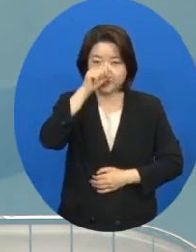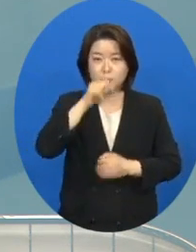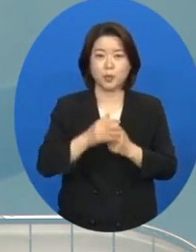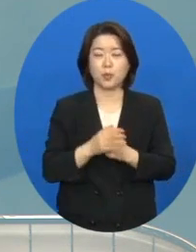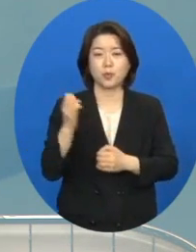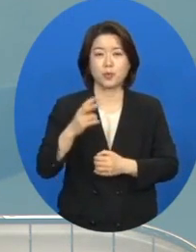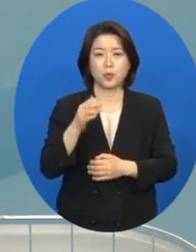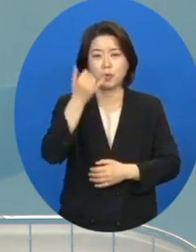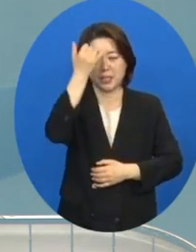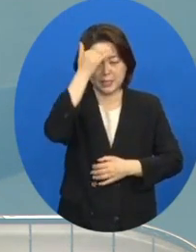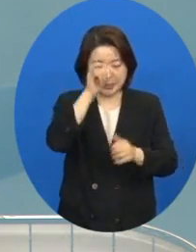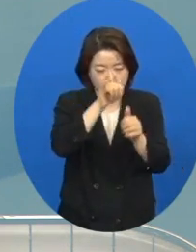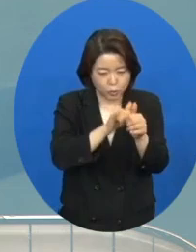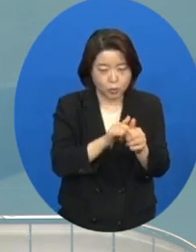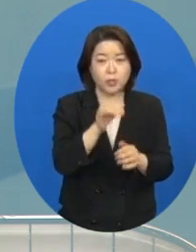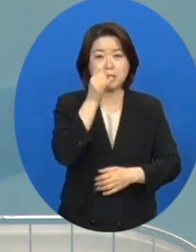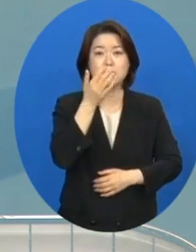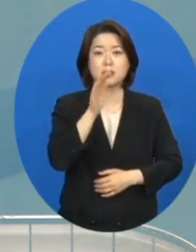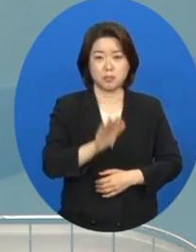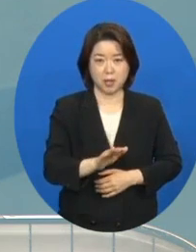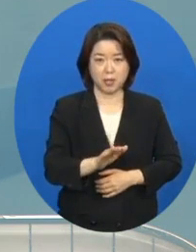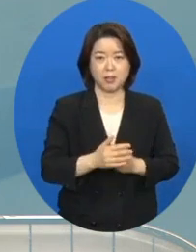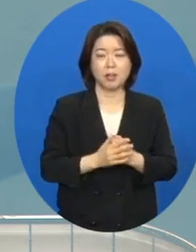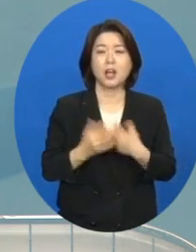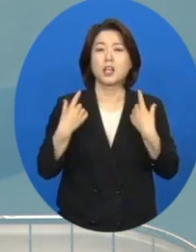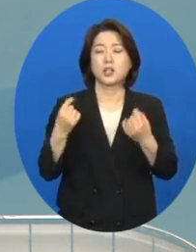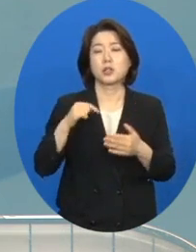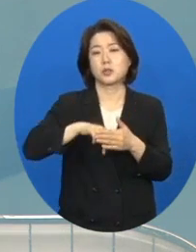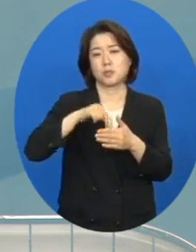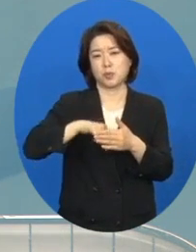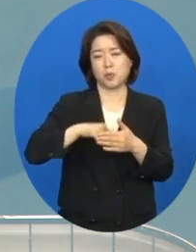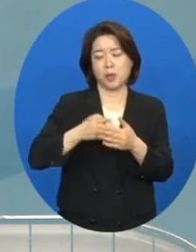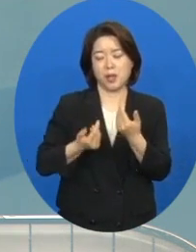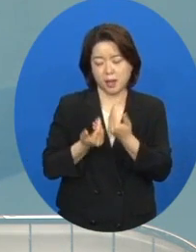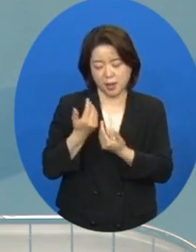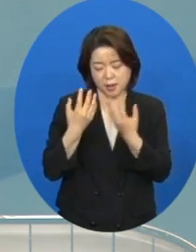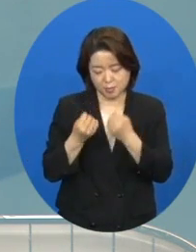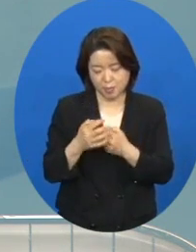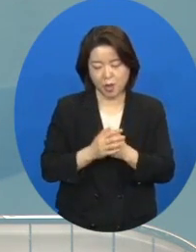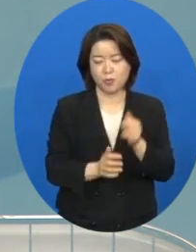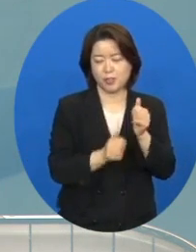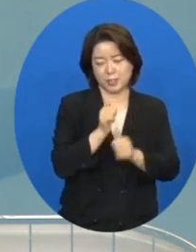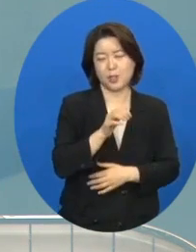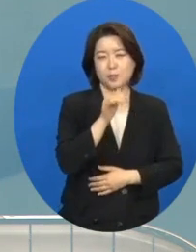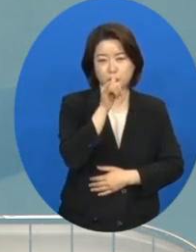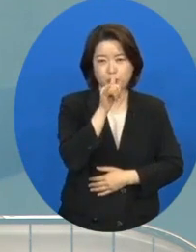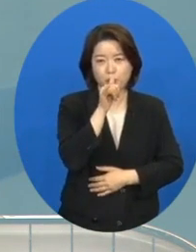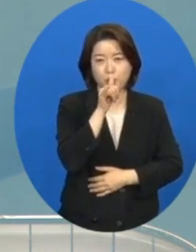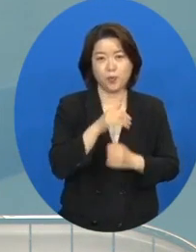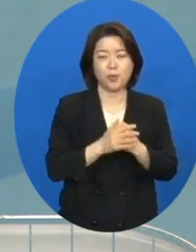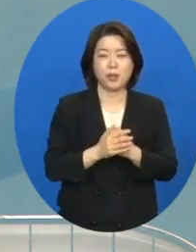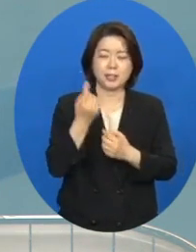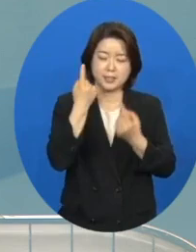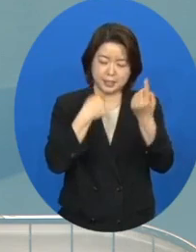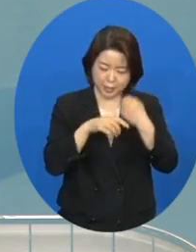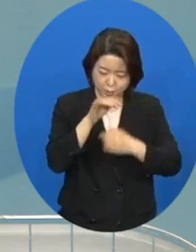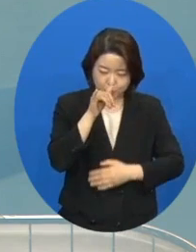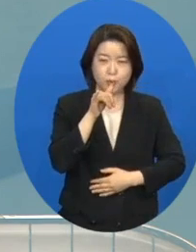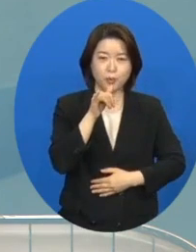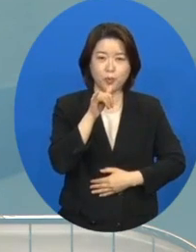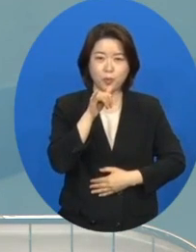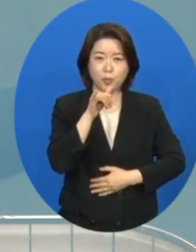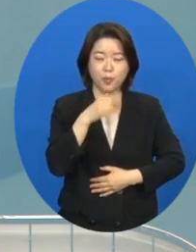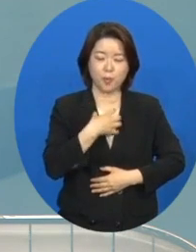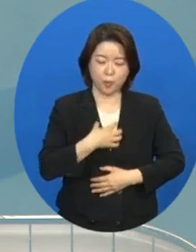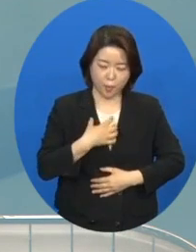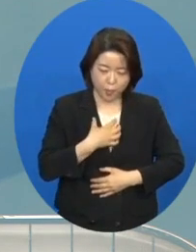그리고 충성스러우셨는데도 여전히 마음속에는 갈등도 많고 시험도 있고 상처도 있고